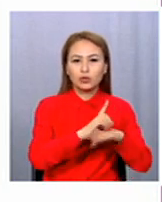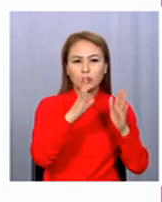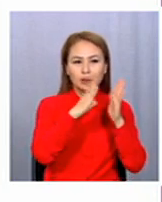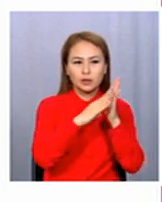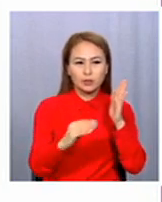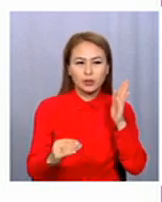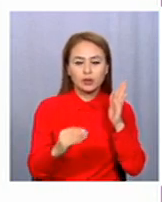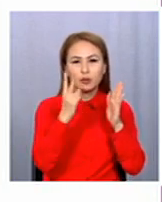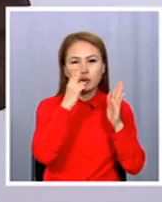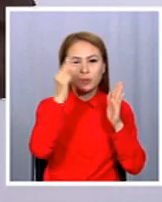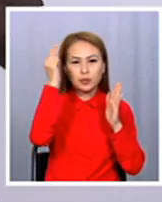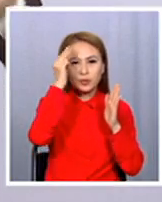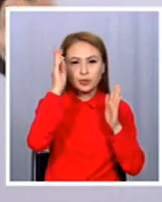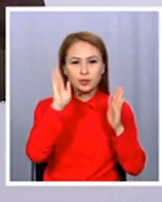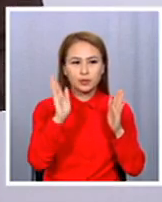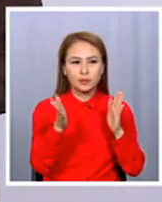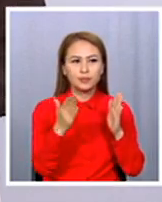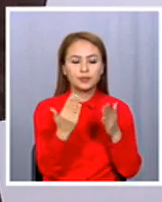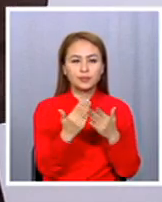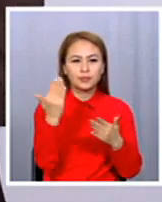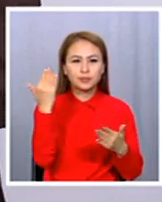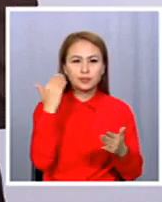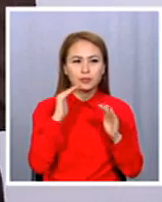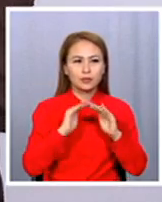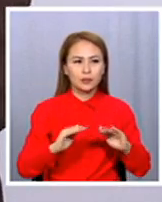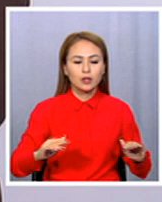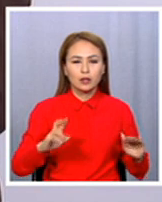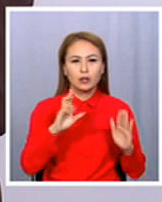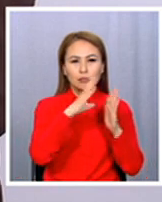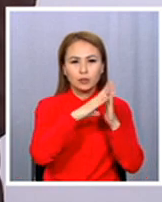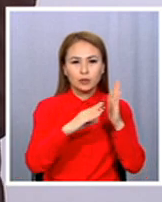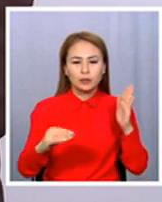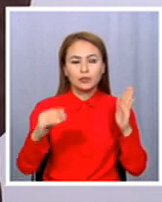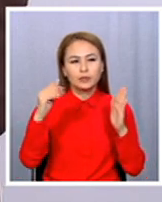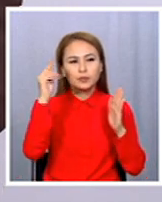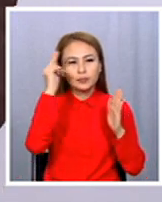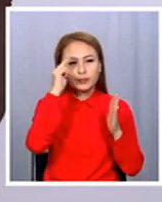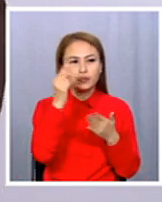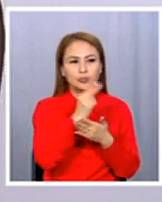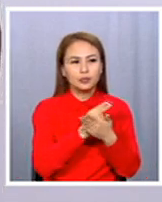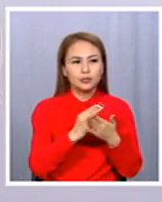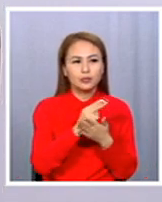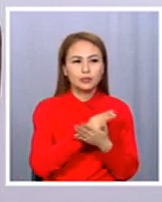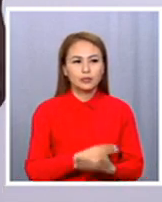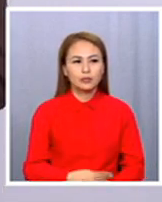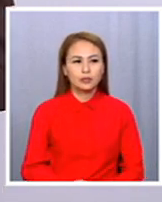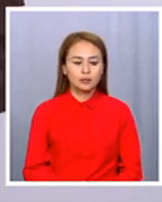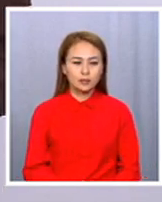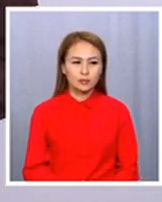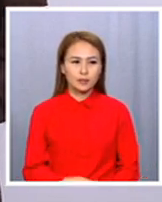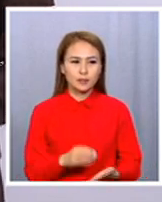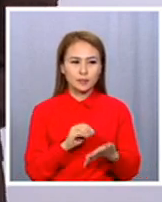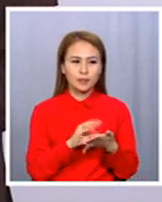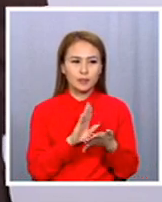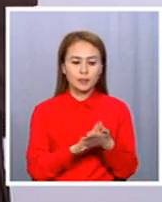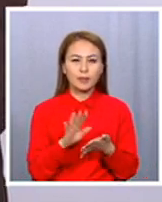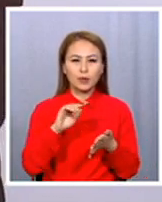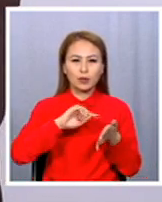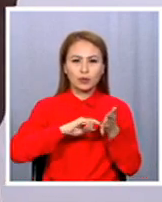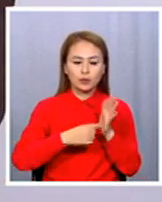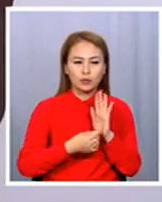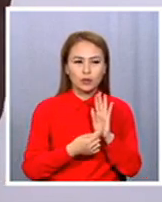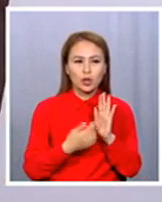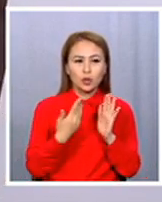белгілеуді үйренесіз. Алдымен балар бұрышты салып үйренейік. Белгілі бір нүктені аламыз және